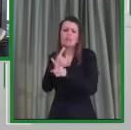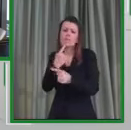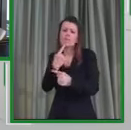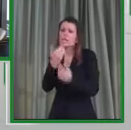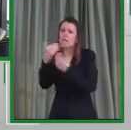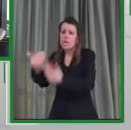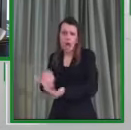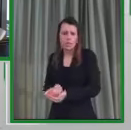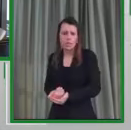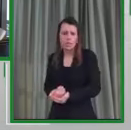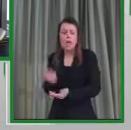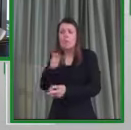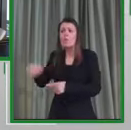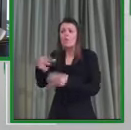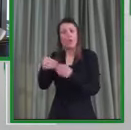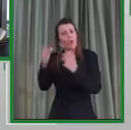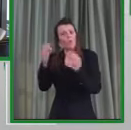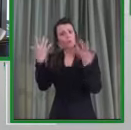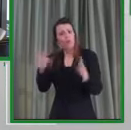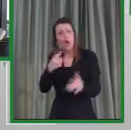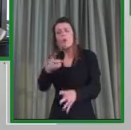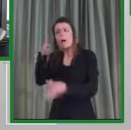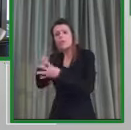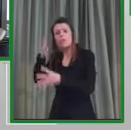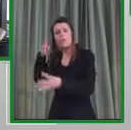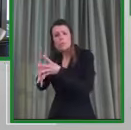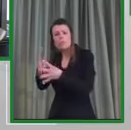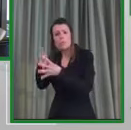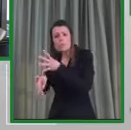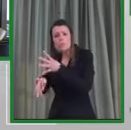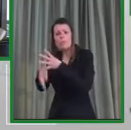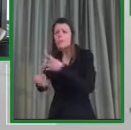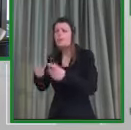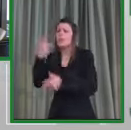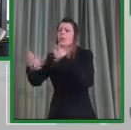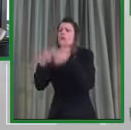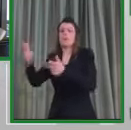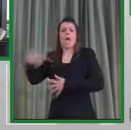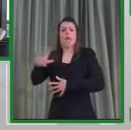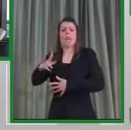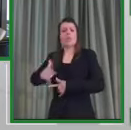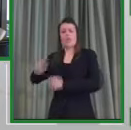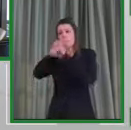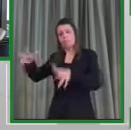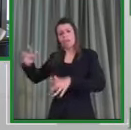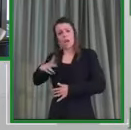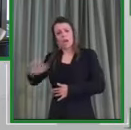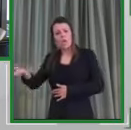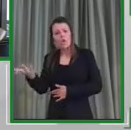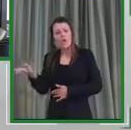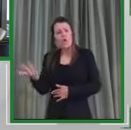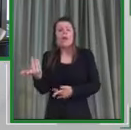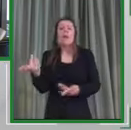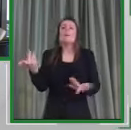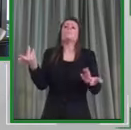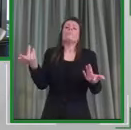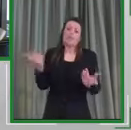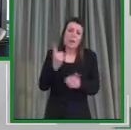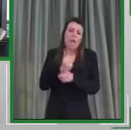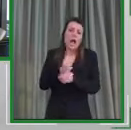e dare una rappresentazione che tenga conto di tutti gli elementi in campo e non inseguendo magari la voce di una